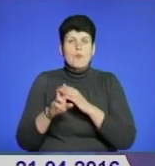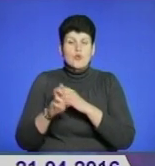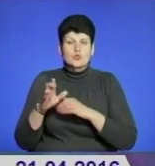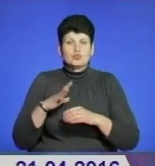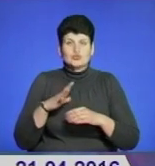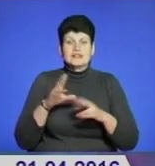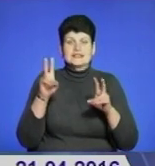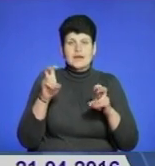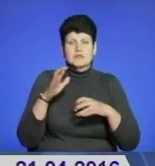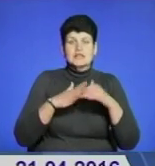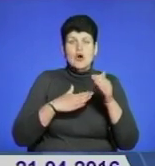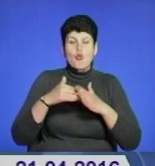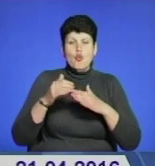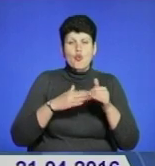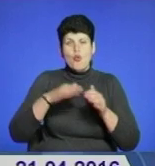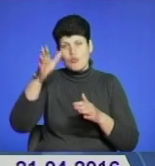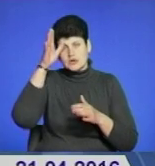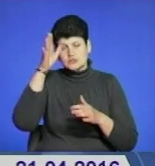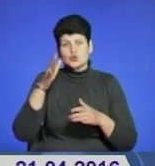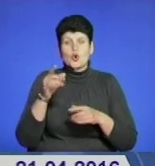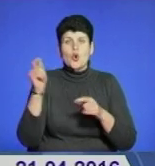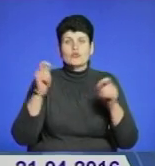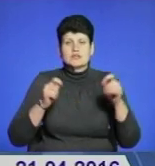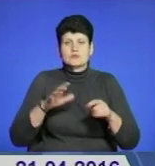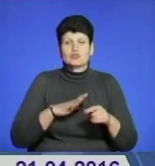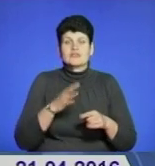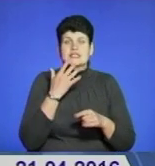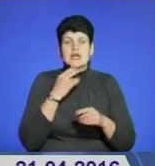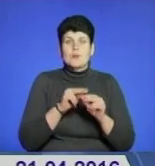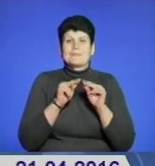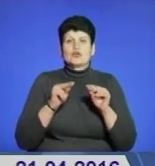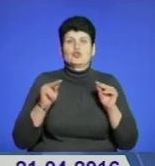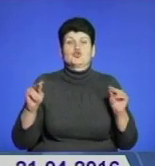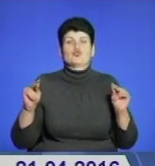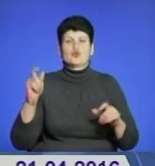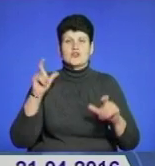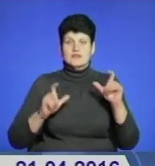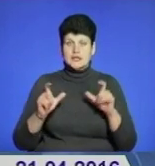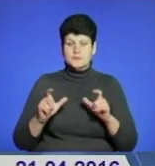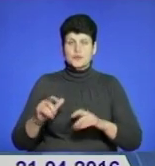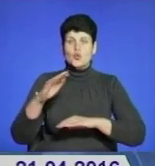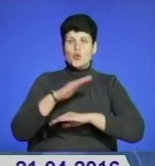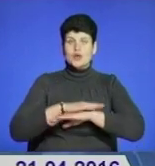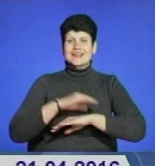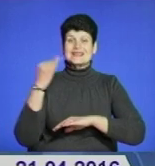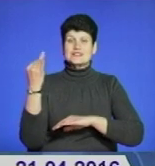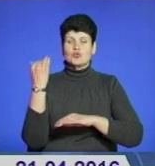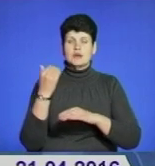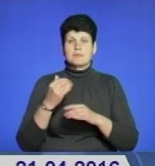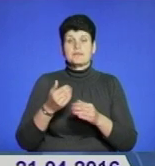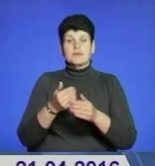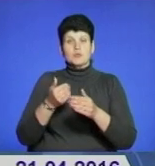науково-практичної конференції, що розпочала свою роботу сьогодні у Тернопільському національному педагогічному університеті. Уроки історії, передумови та